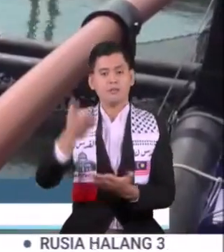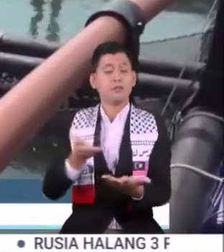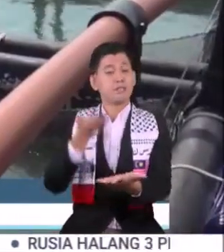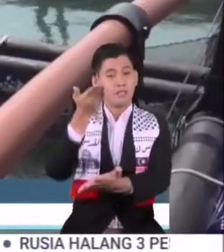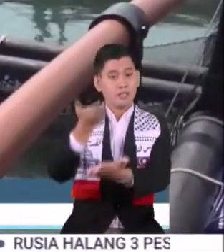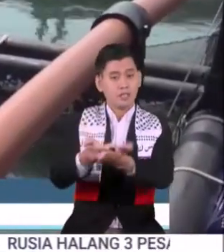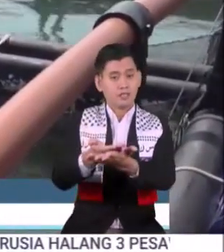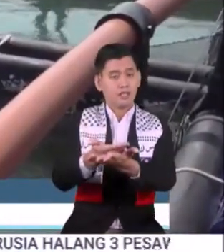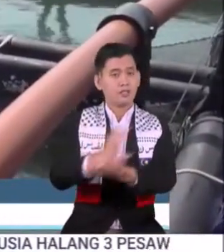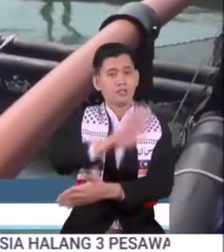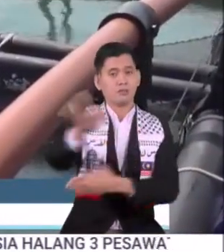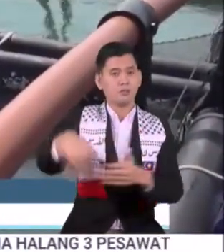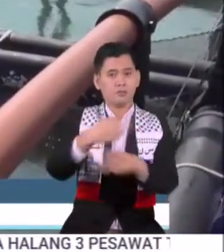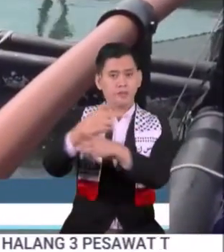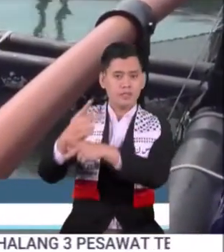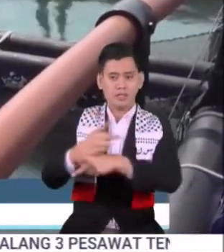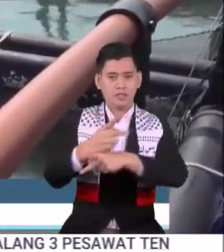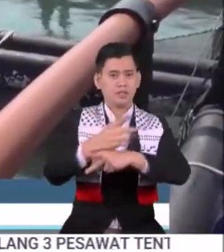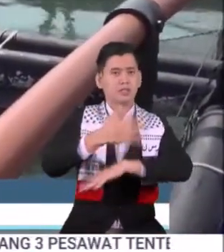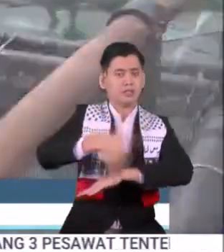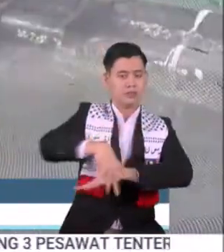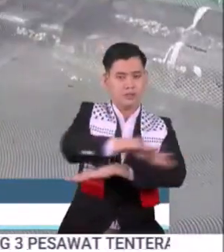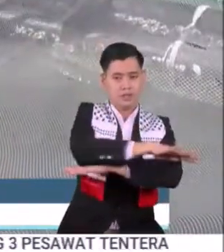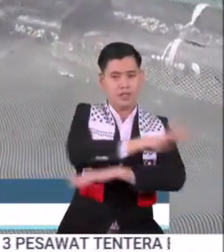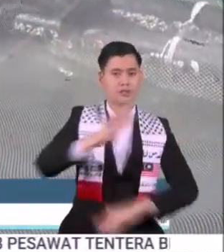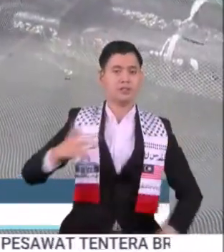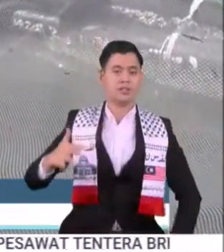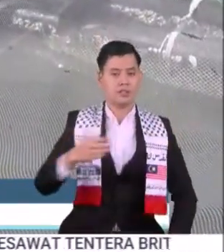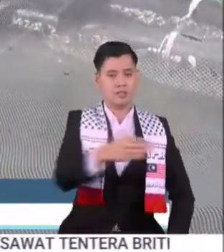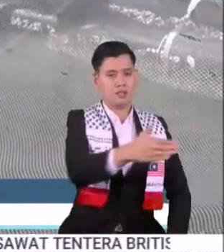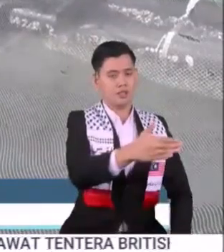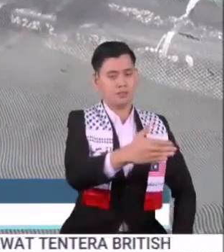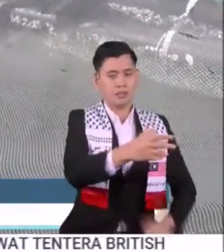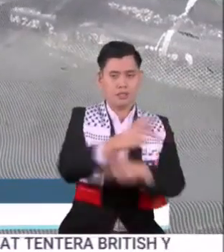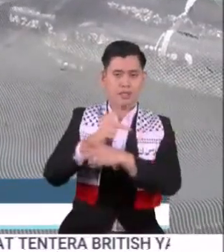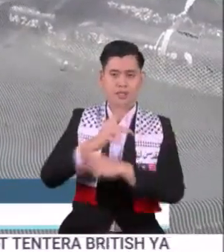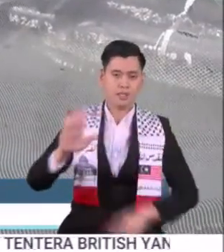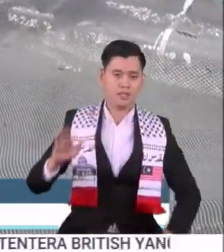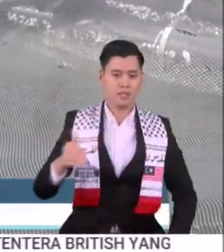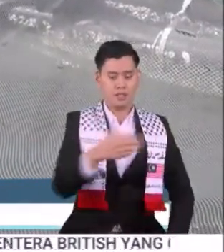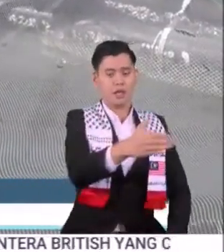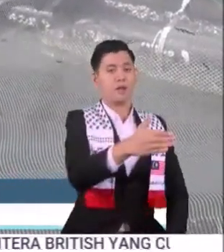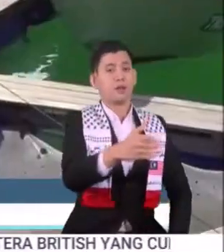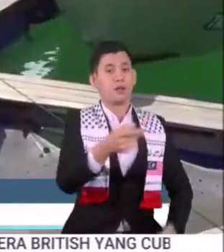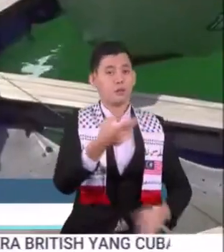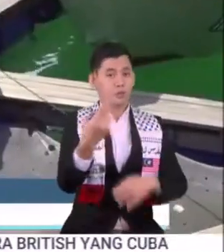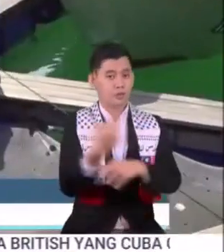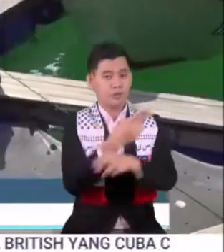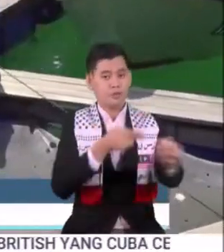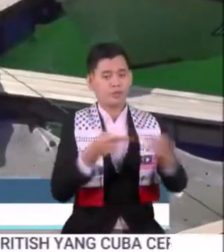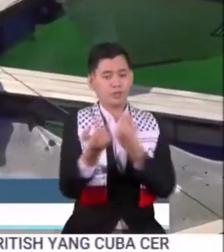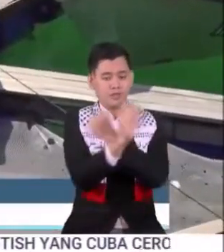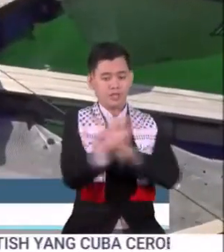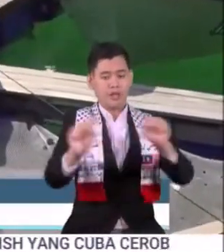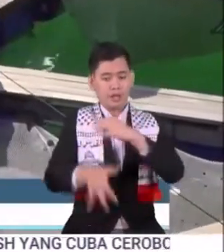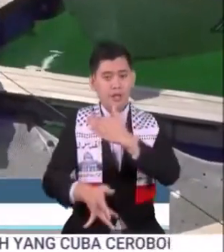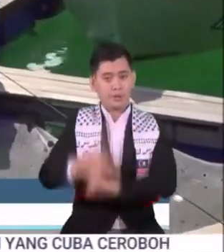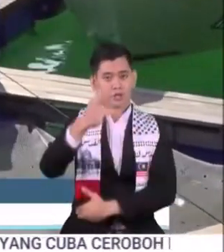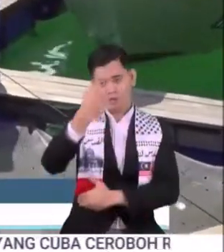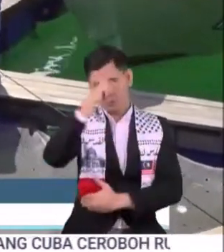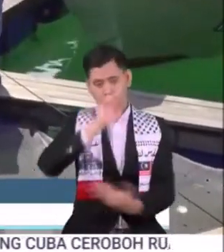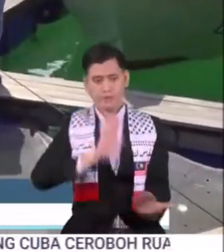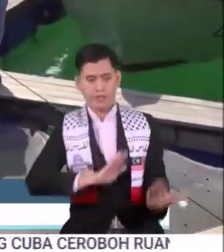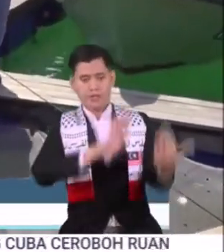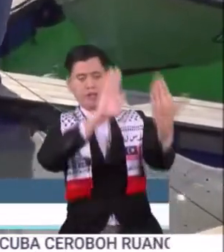pengusaha akuakultur terutama melibatkan pemilik ternakan ikan sangkar mengambil inisiatif membuat persediaan awal untuk